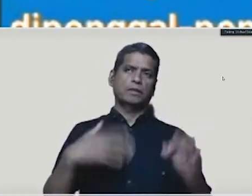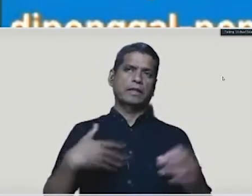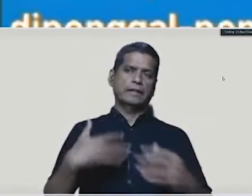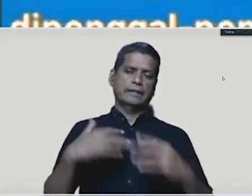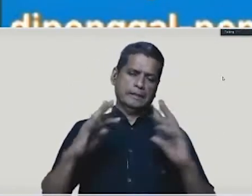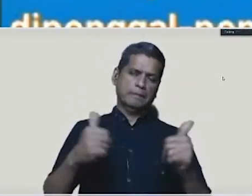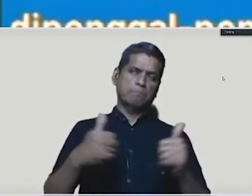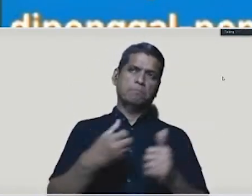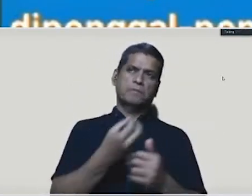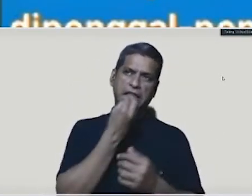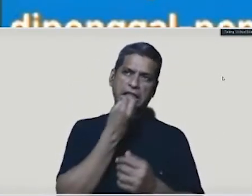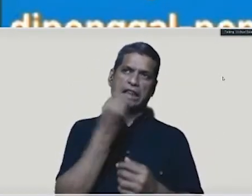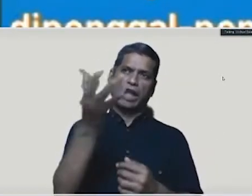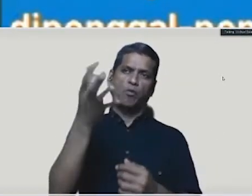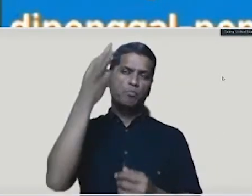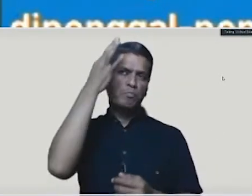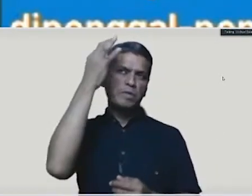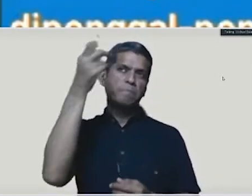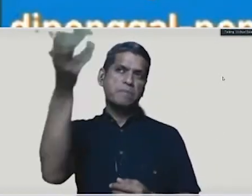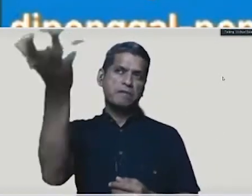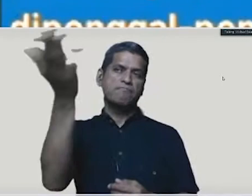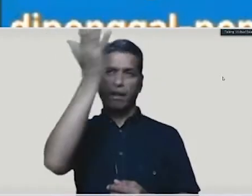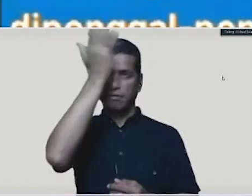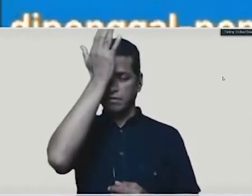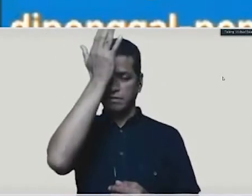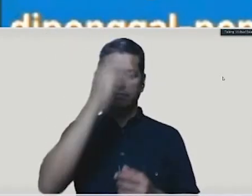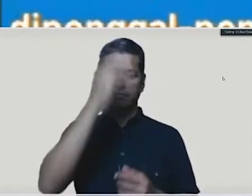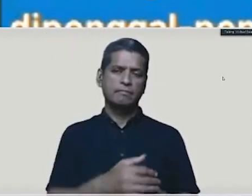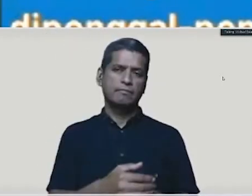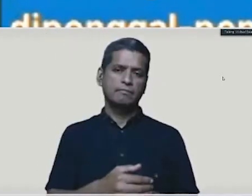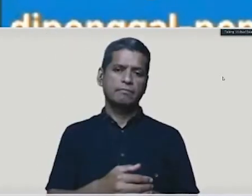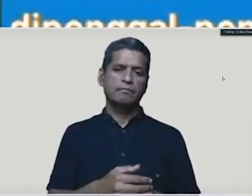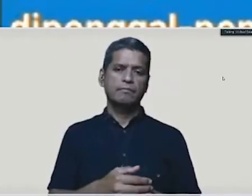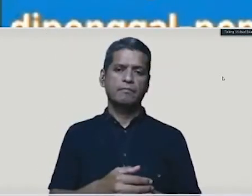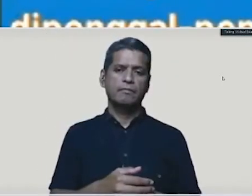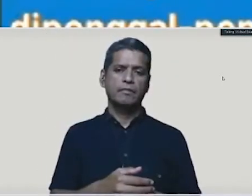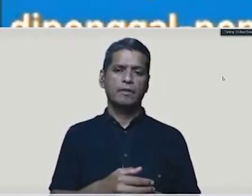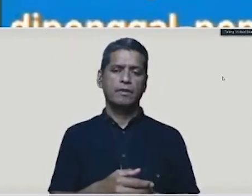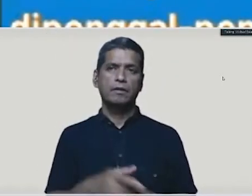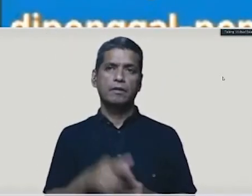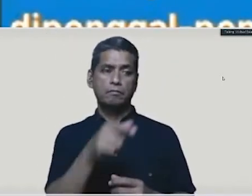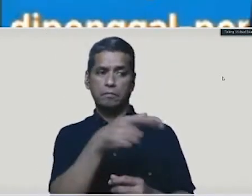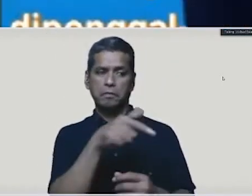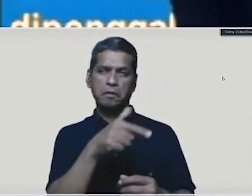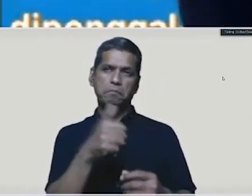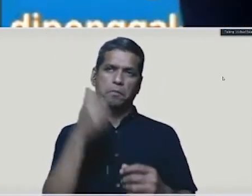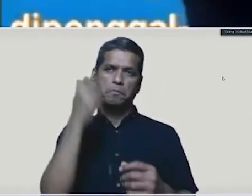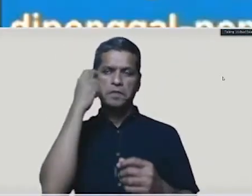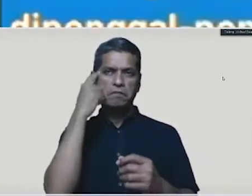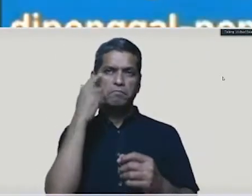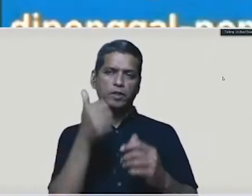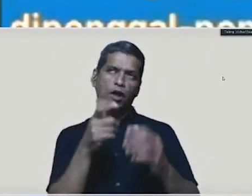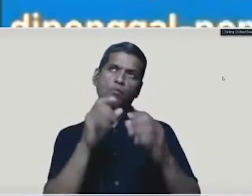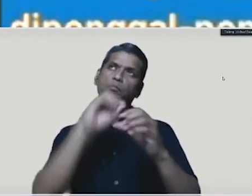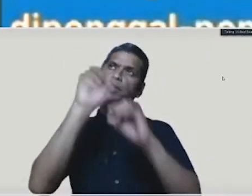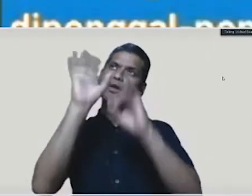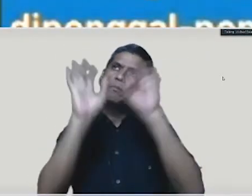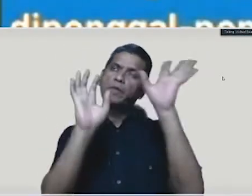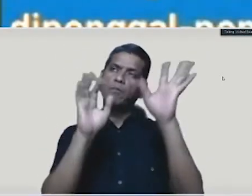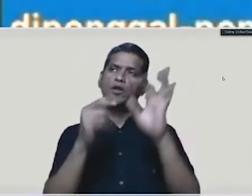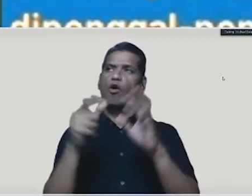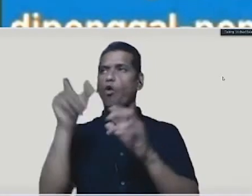Mimpimu itu dan berdasarkan kontak dengan orang mati berdasarkan ilmu perbintangan